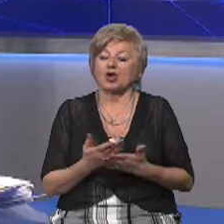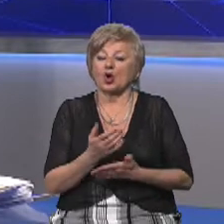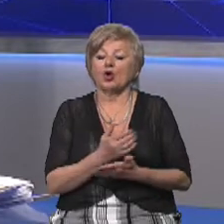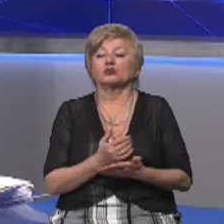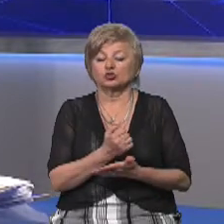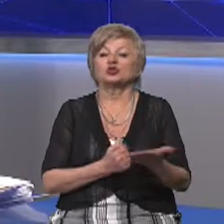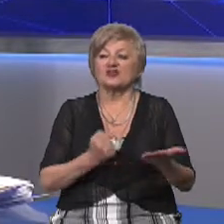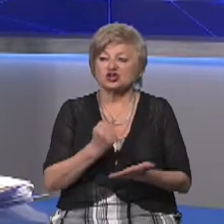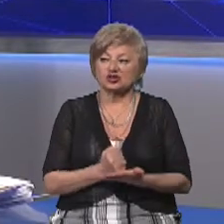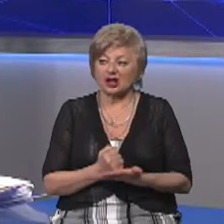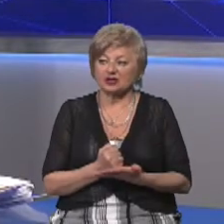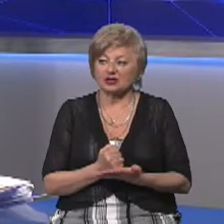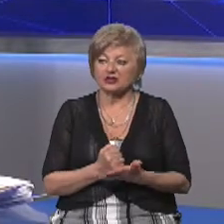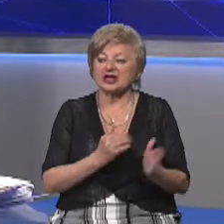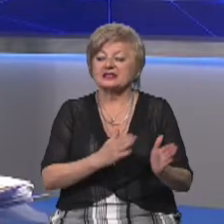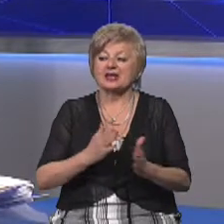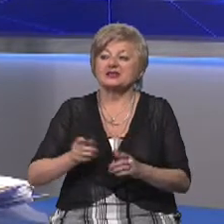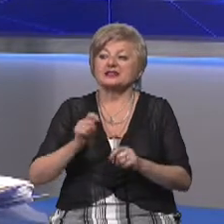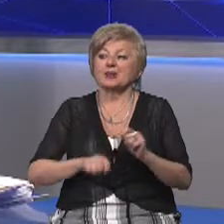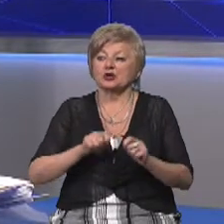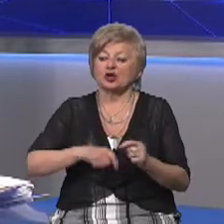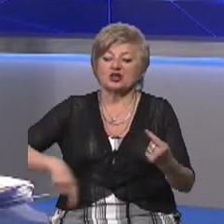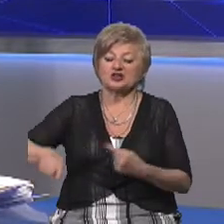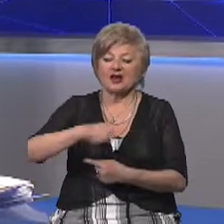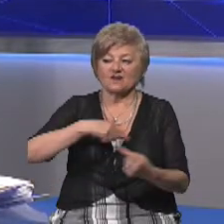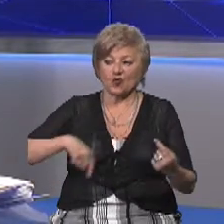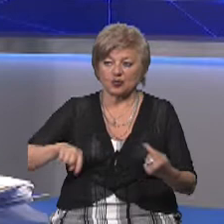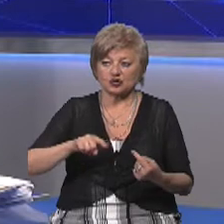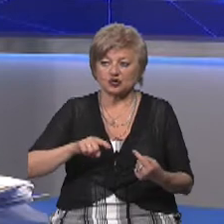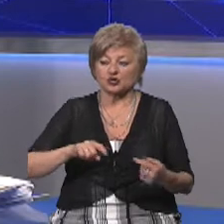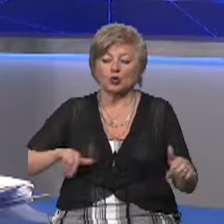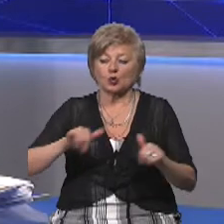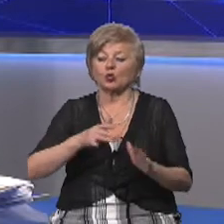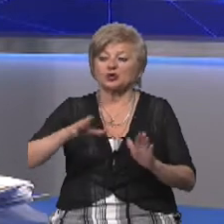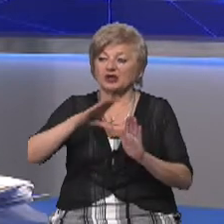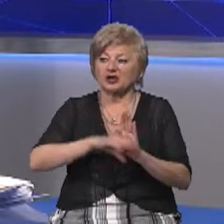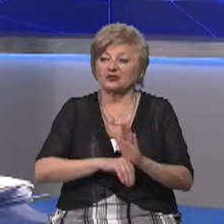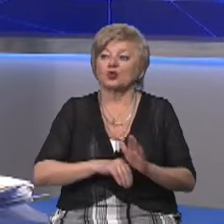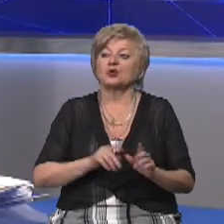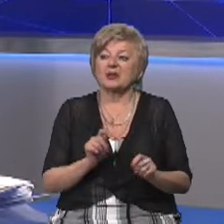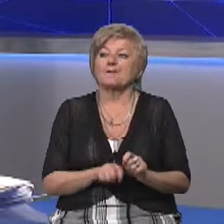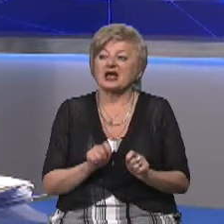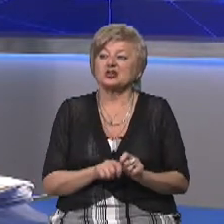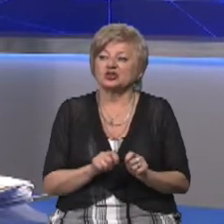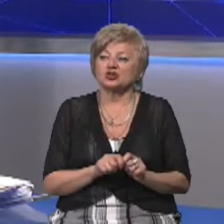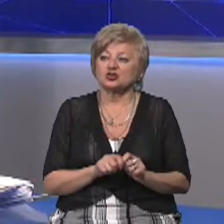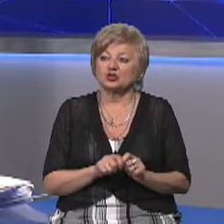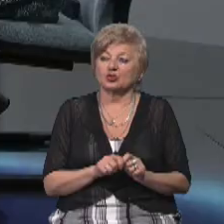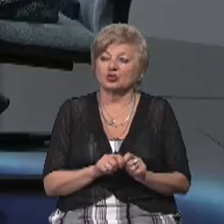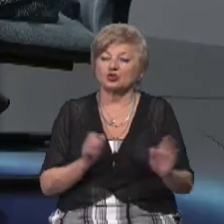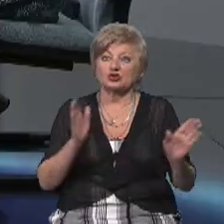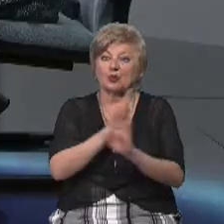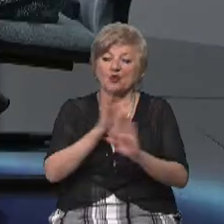затверджує систему моніторинга навколишнього природного середовища, куди входить, у тому числі, моніторинг атмосферного